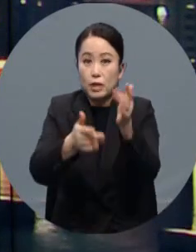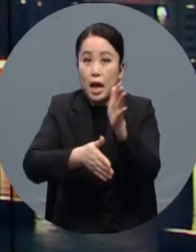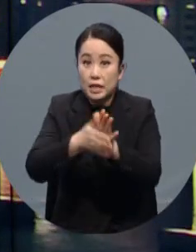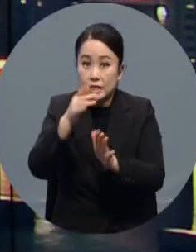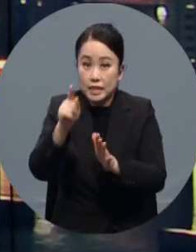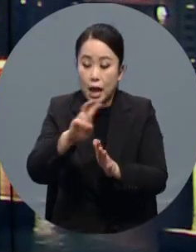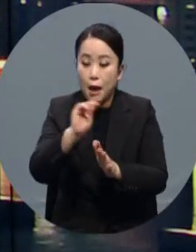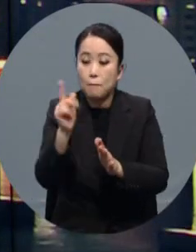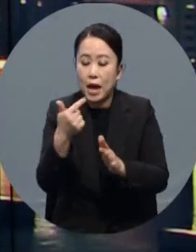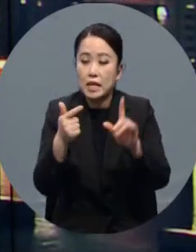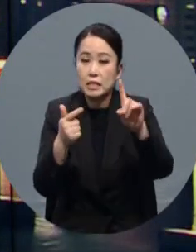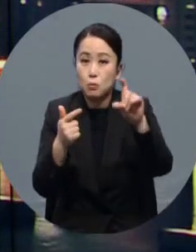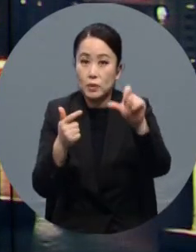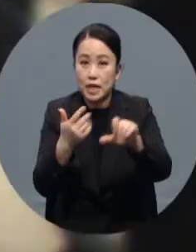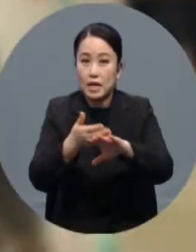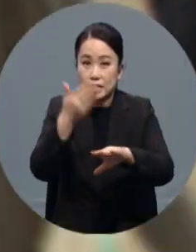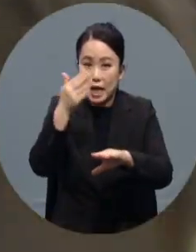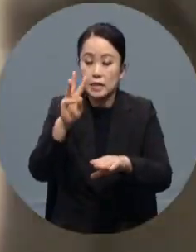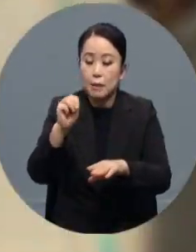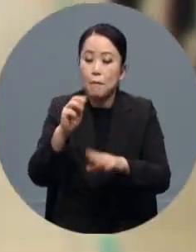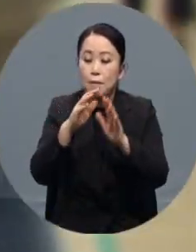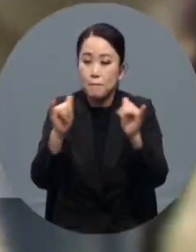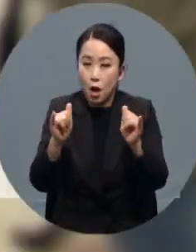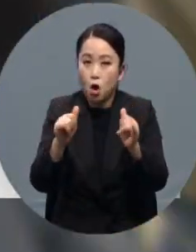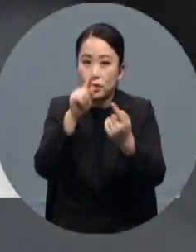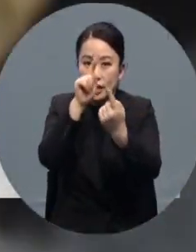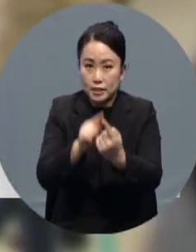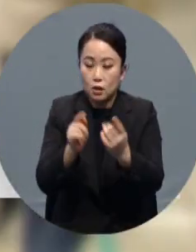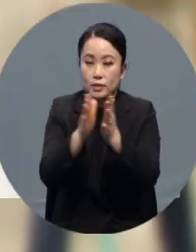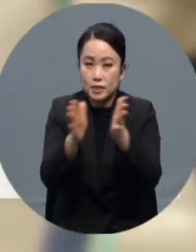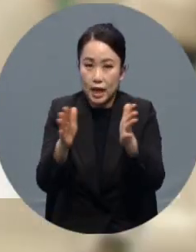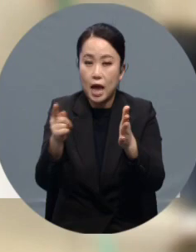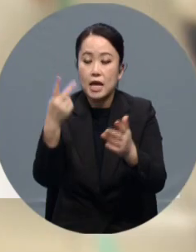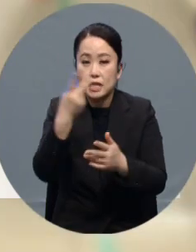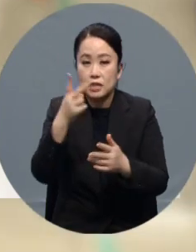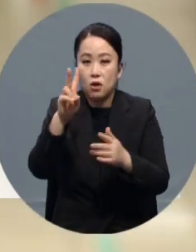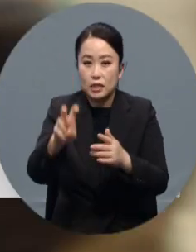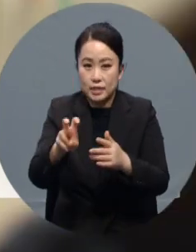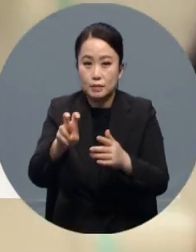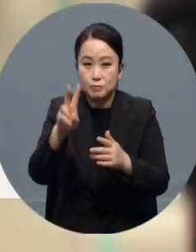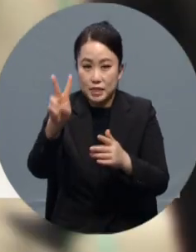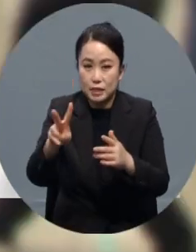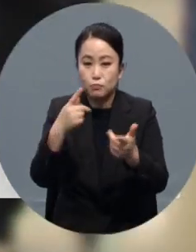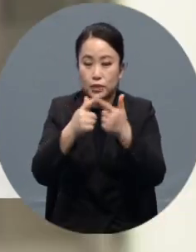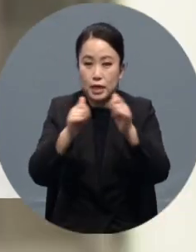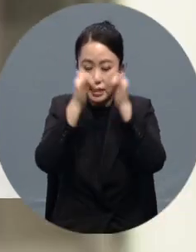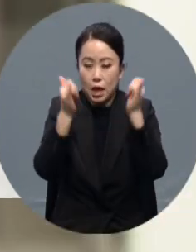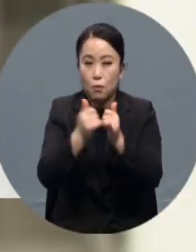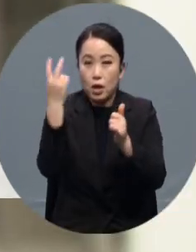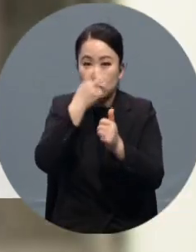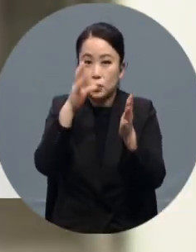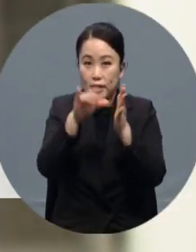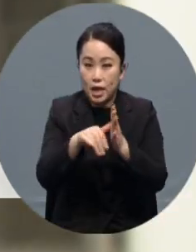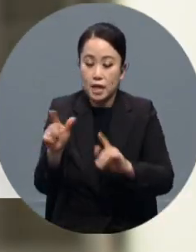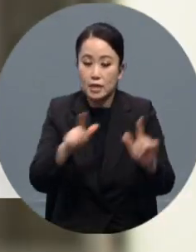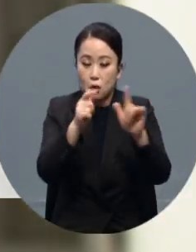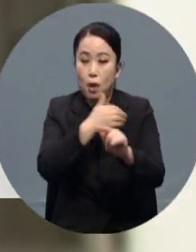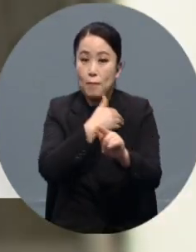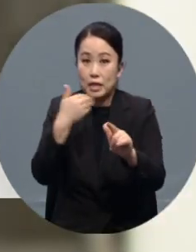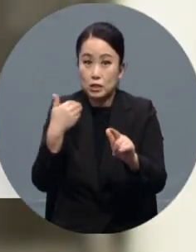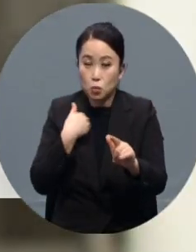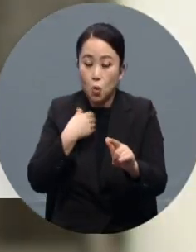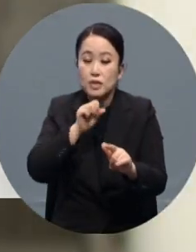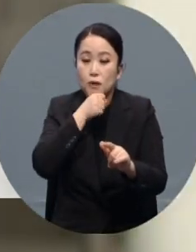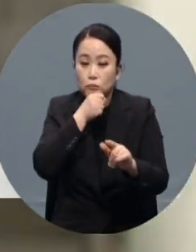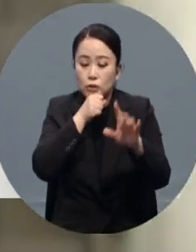부산시가 만 15세 이상 시민 3만여 명을 대상으로 실시한 2022 부산 사회 조사에서 생활 만족도가 10점